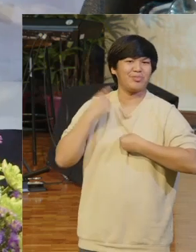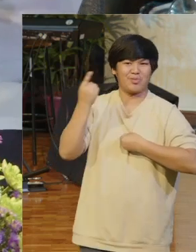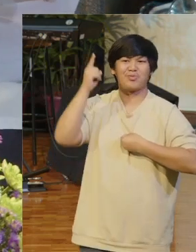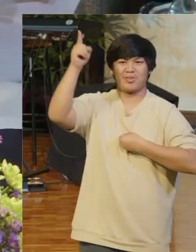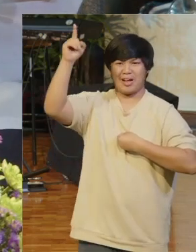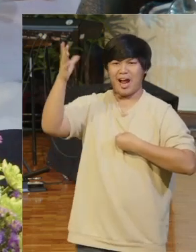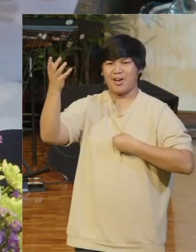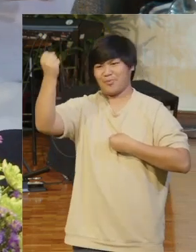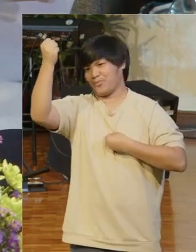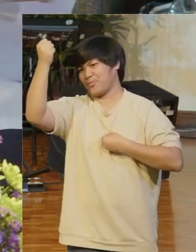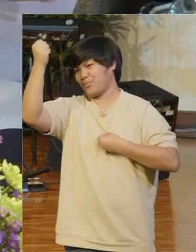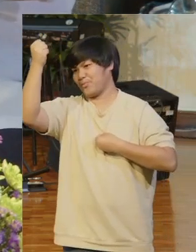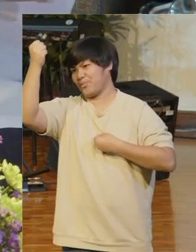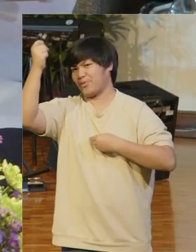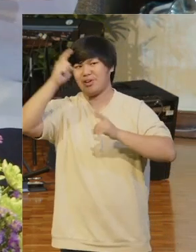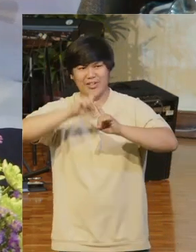Kaya